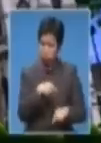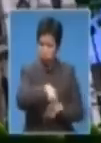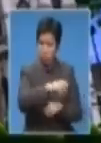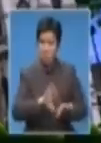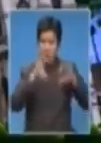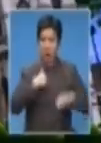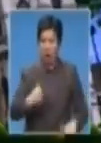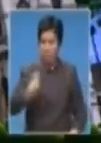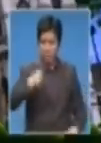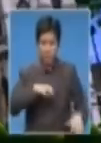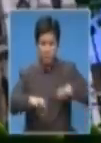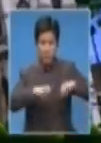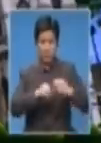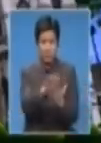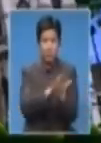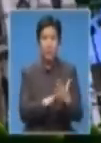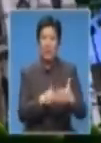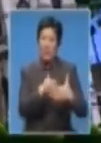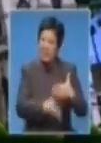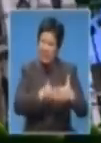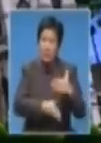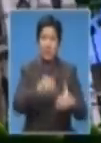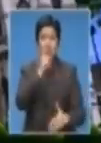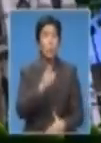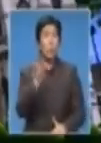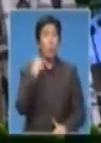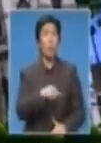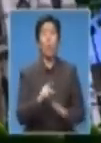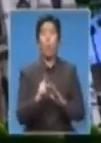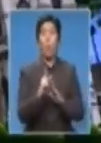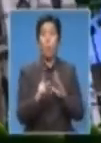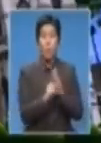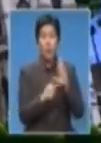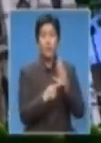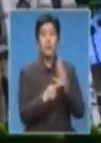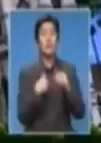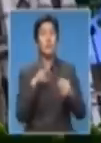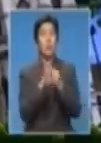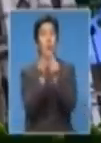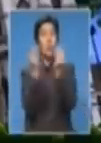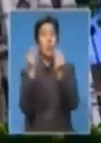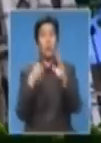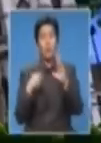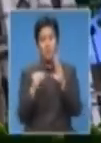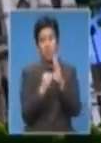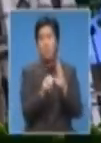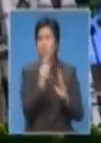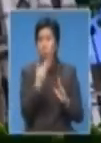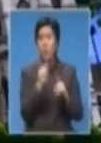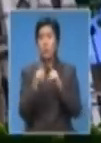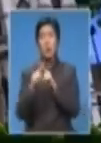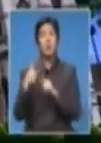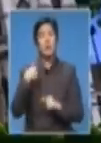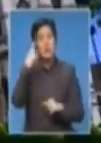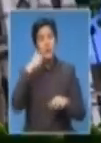อำนาจในการบริหารการแผ่นดินซึ่งมันเดินหน้าไม่ได้จริงๆนะครับด้วยกฎหมายด้วยรัฐธรรมนูญต่างที่กำหนดไว้นะครับมันก็เลยติดขัดไปหมด